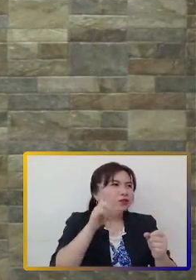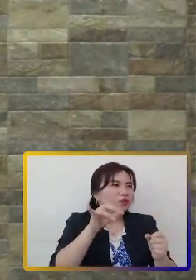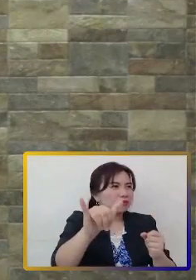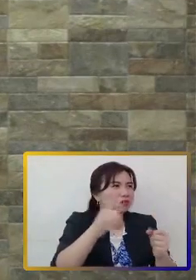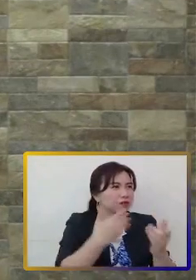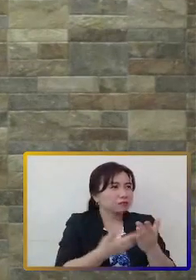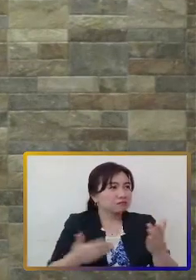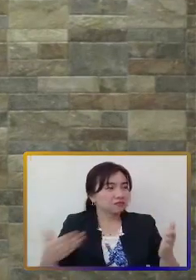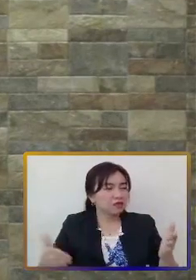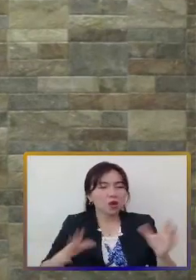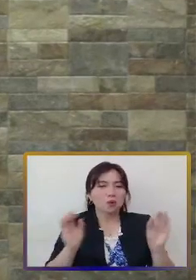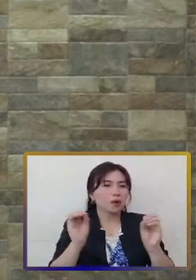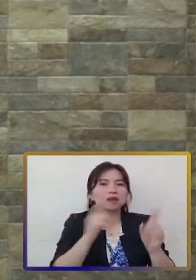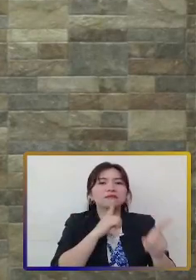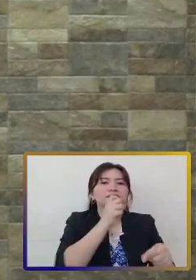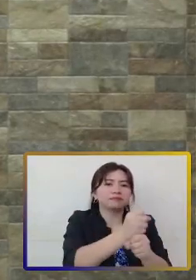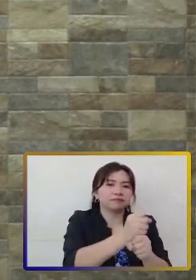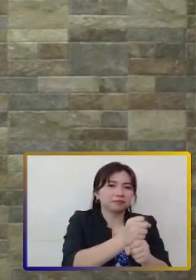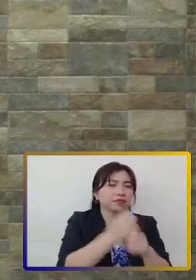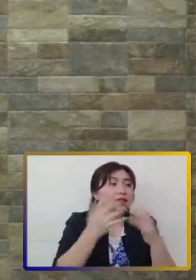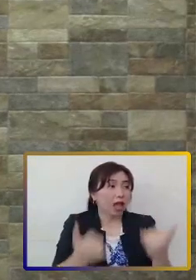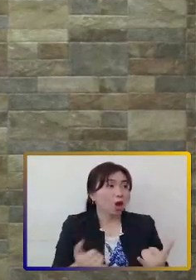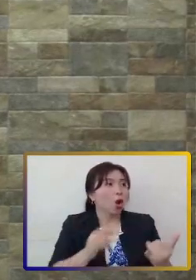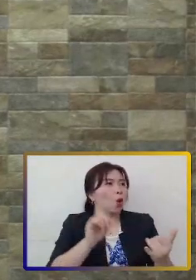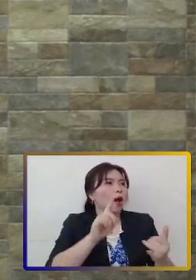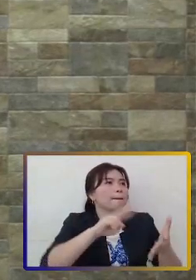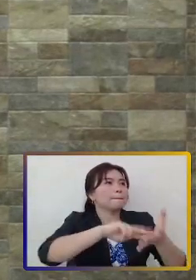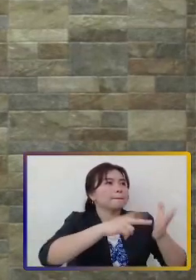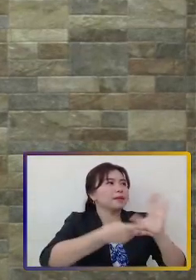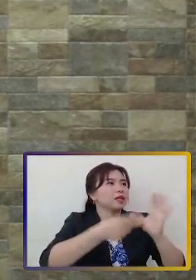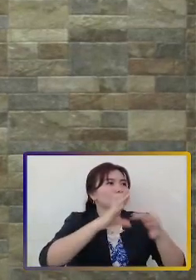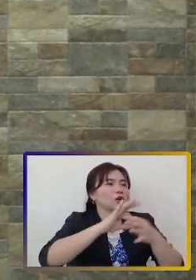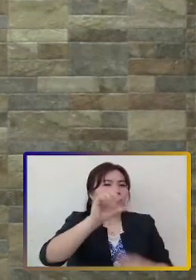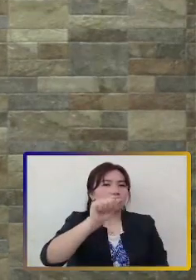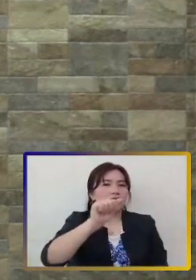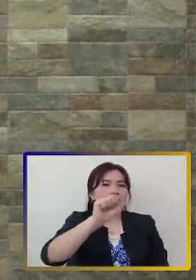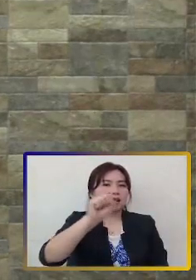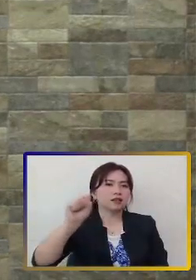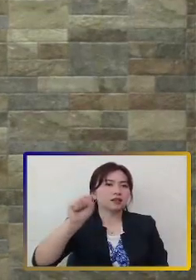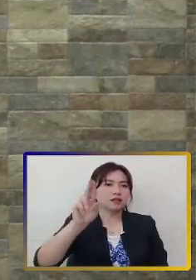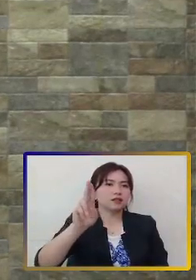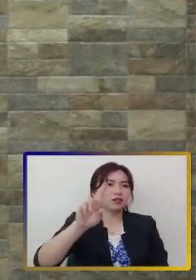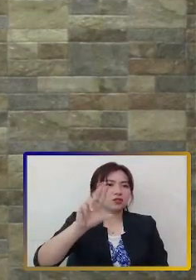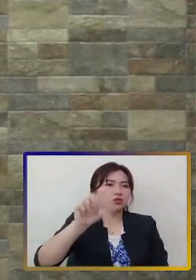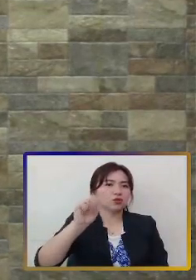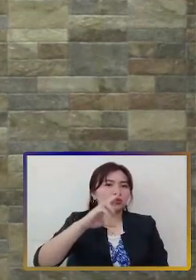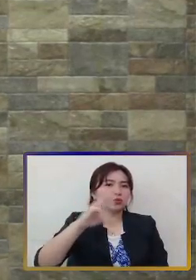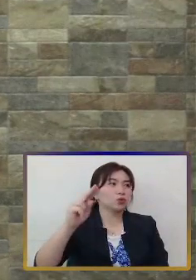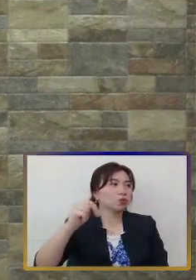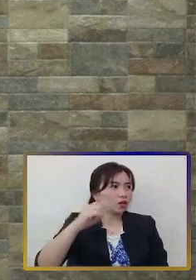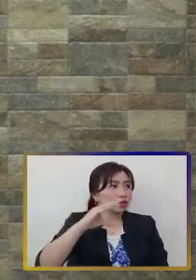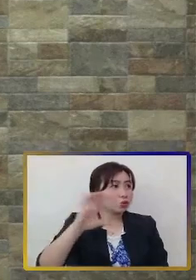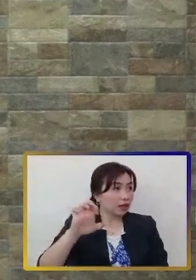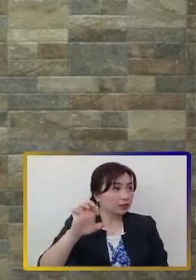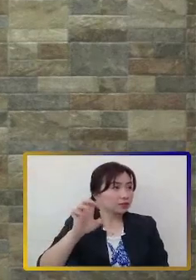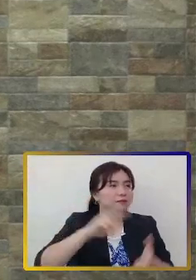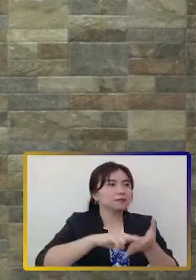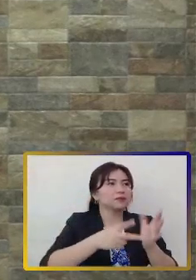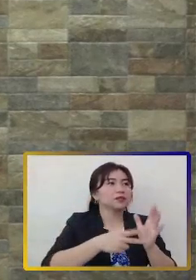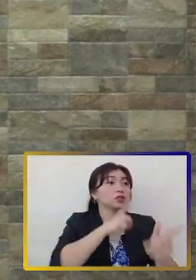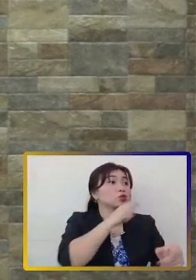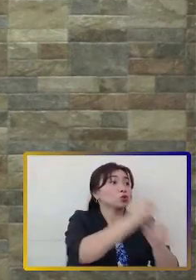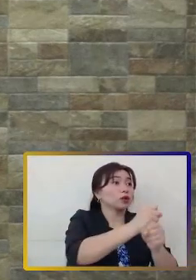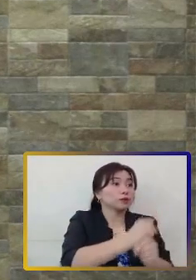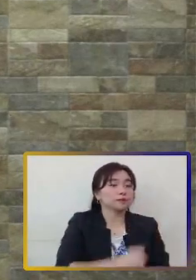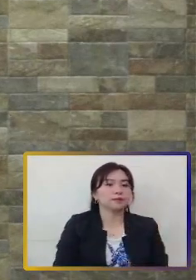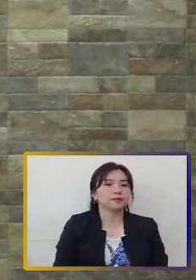it let's define What's the word assurance dito natin mauunawaan ang talata po na in John 14:6 What